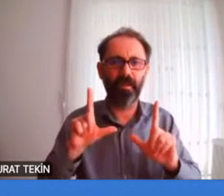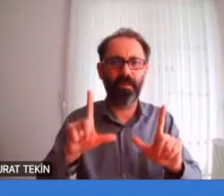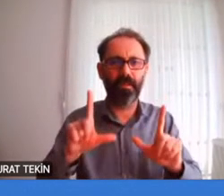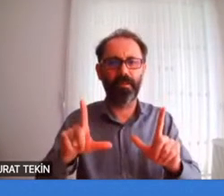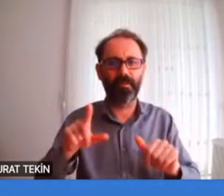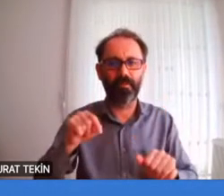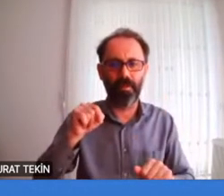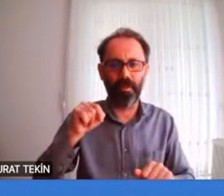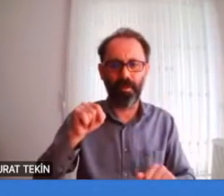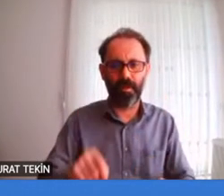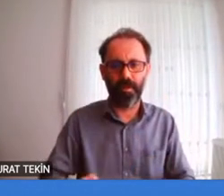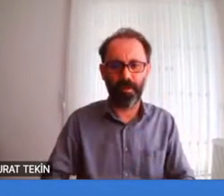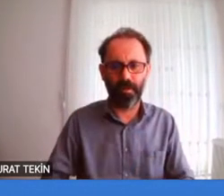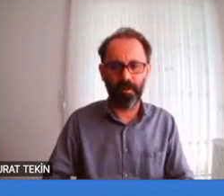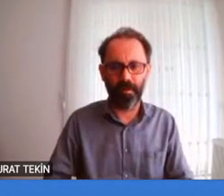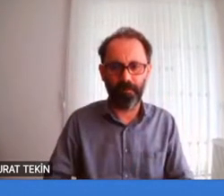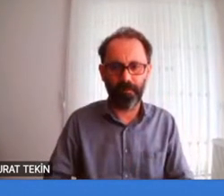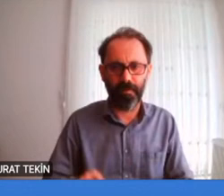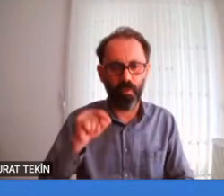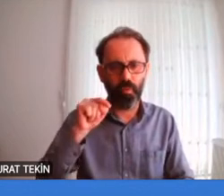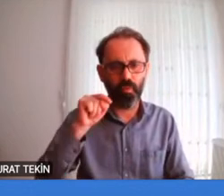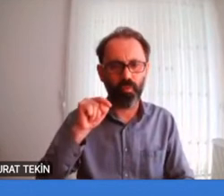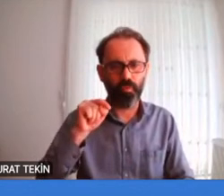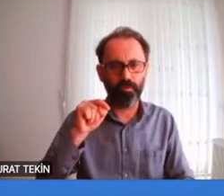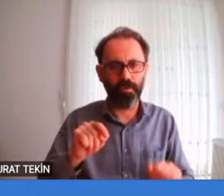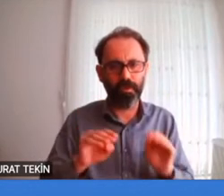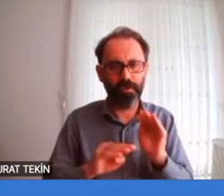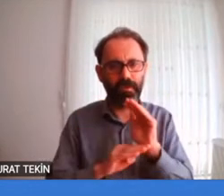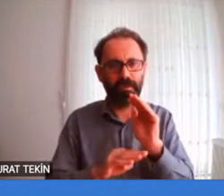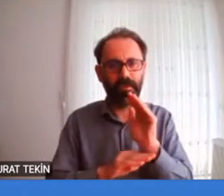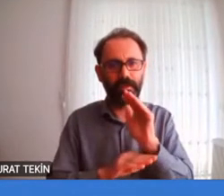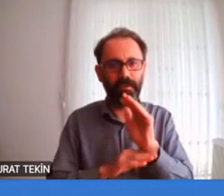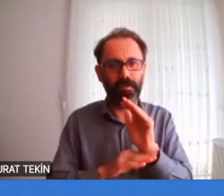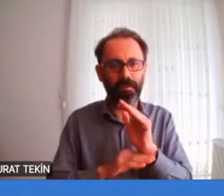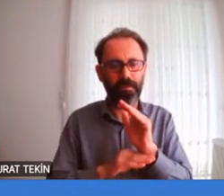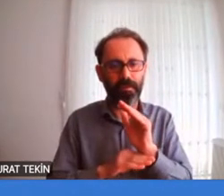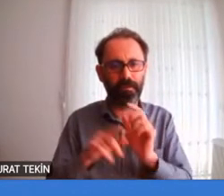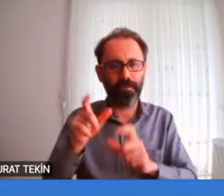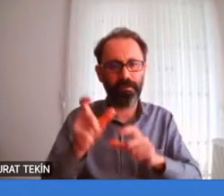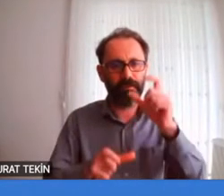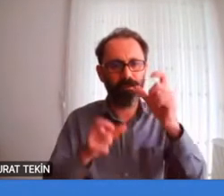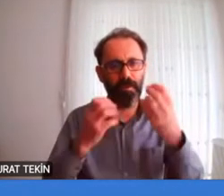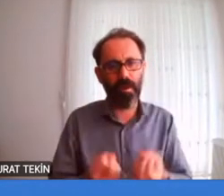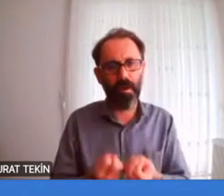en güzel kaynağı için. Evet,